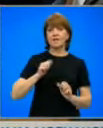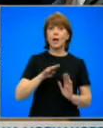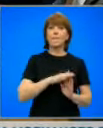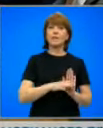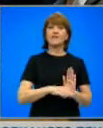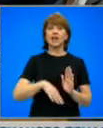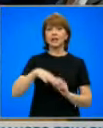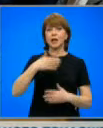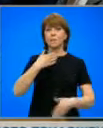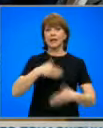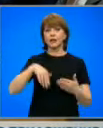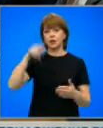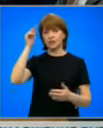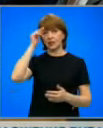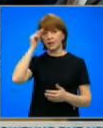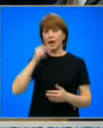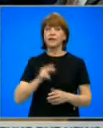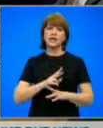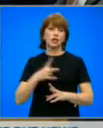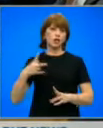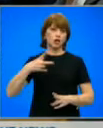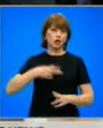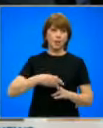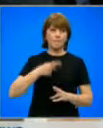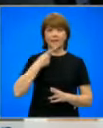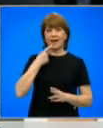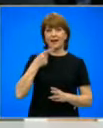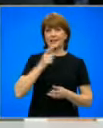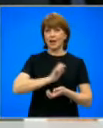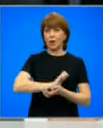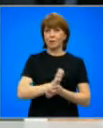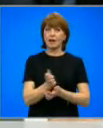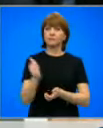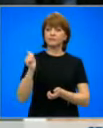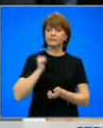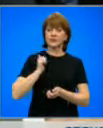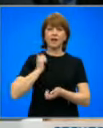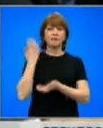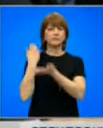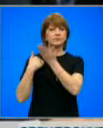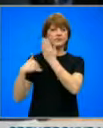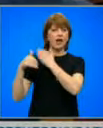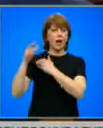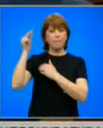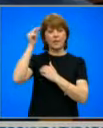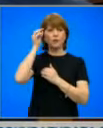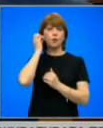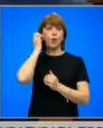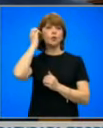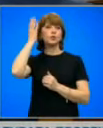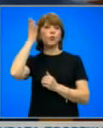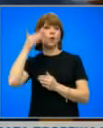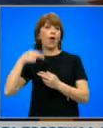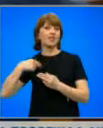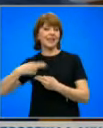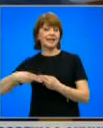македонските българи. Преустановяване на езика на омразата, съхраняване на вековното българско културно и историческо наследство на територията на Северна